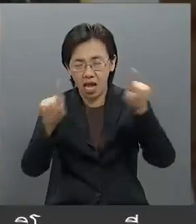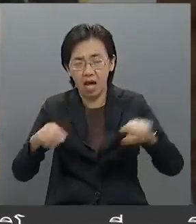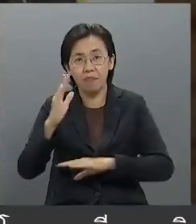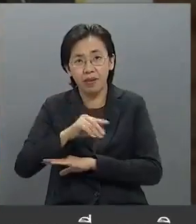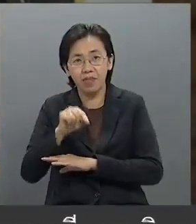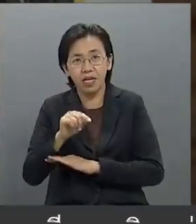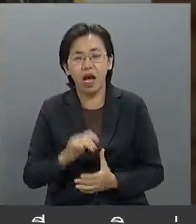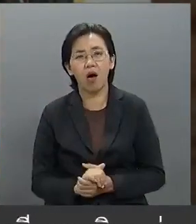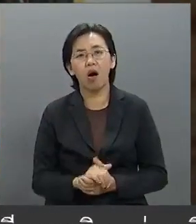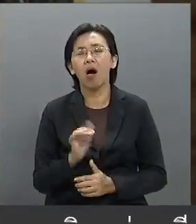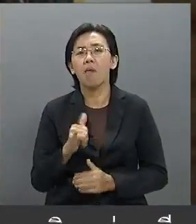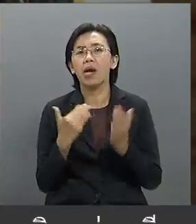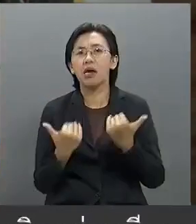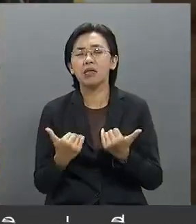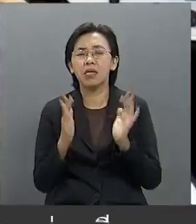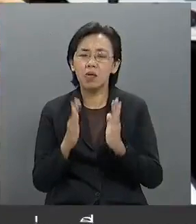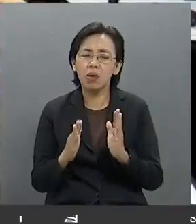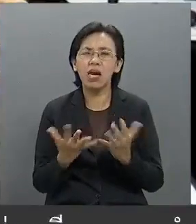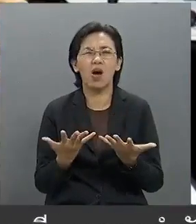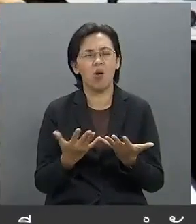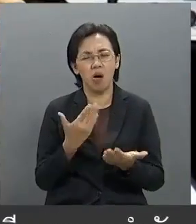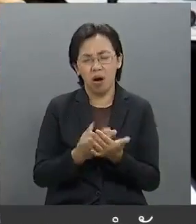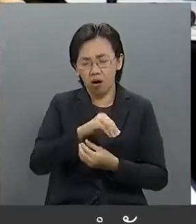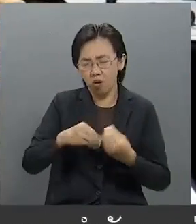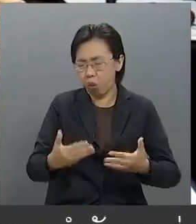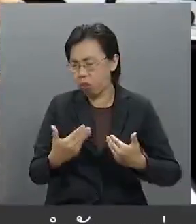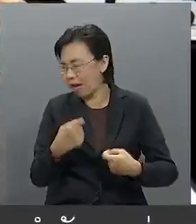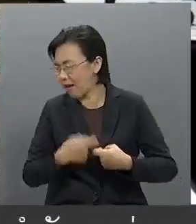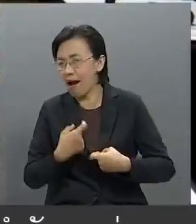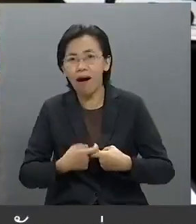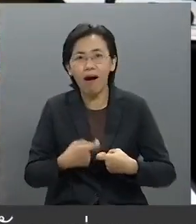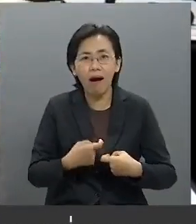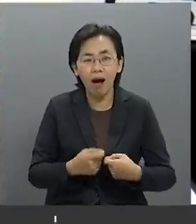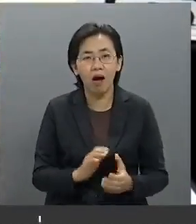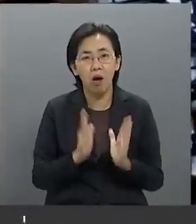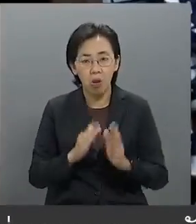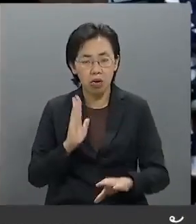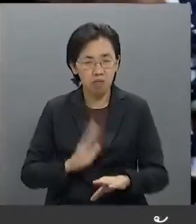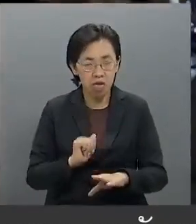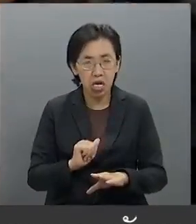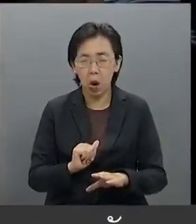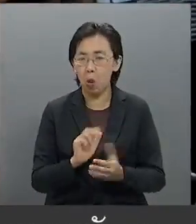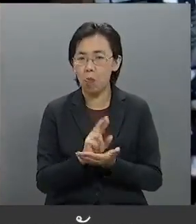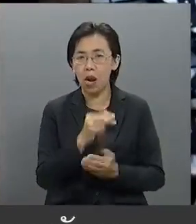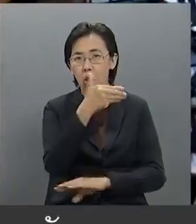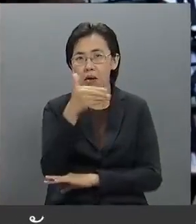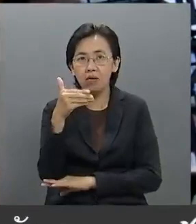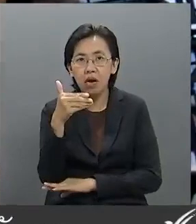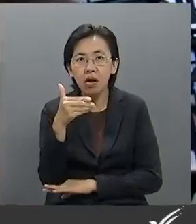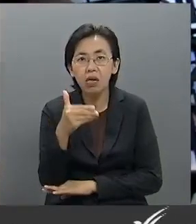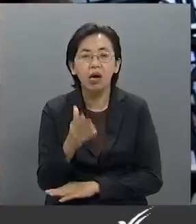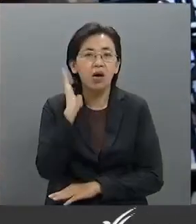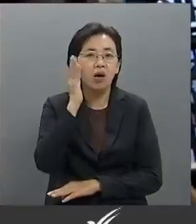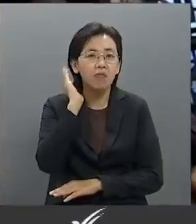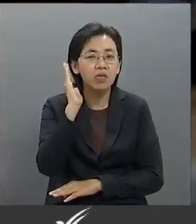ำให้ช่วงนี้ศิลปินภาพพิมพ์หารายได้ยากขึ้นแม้แต่มือรางวัลระดับนานาชาติปฏิพลสุพรรณพงศ์ดีกรีก